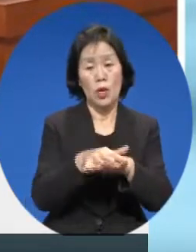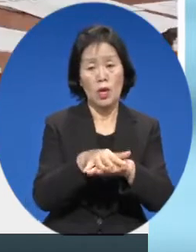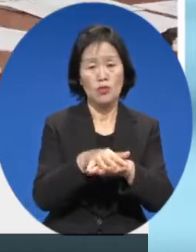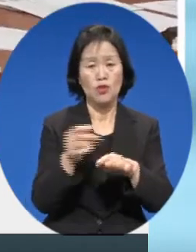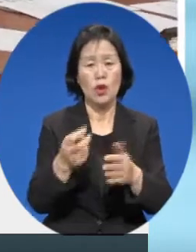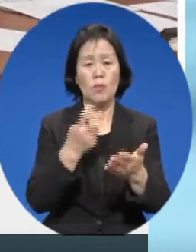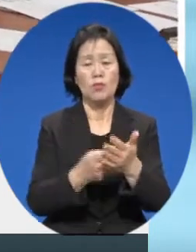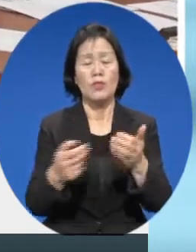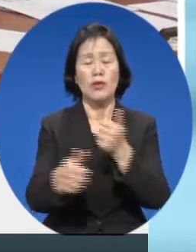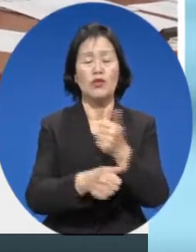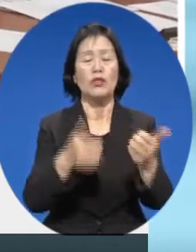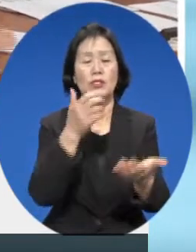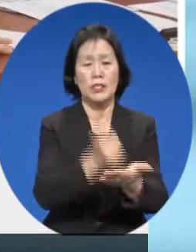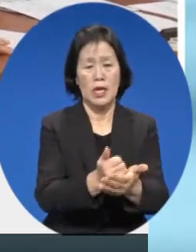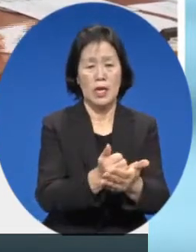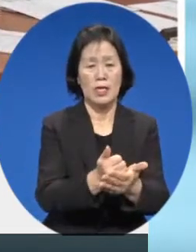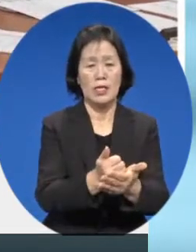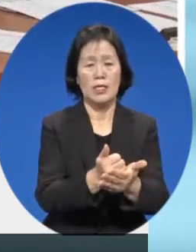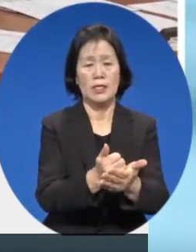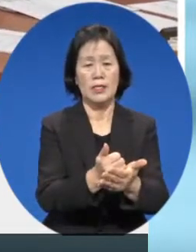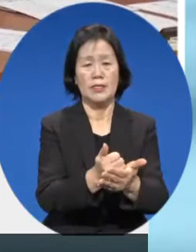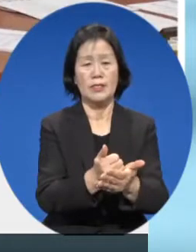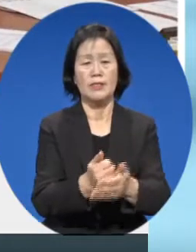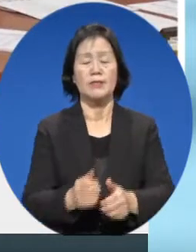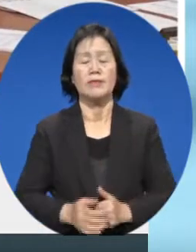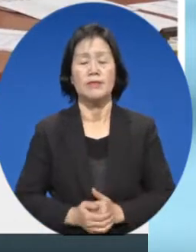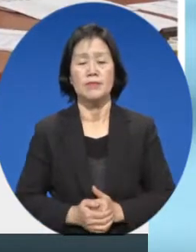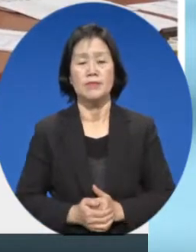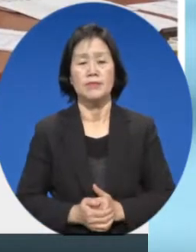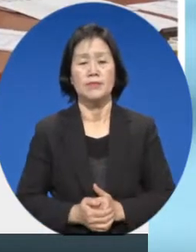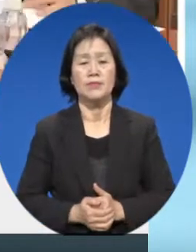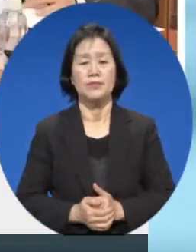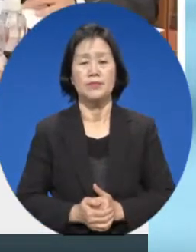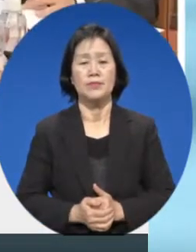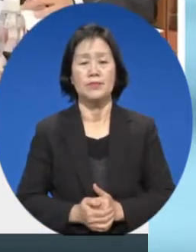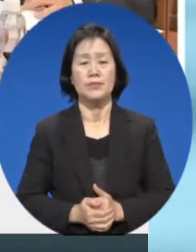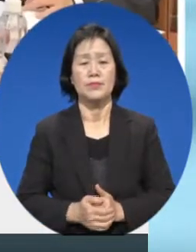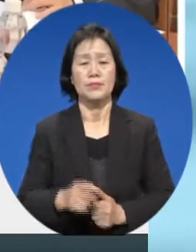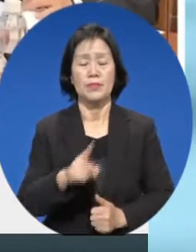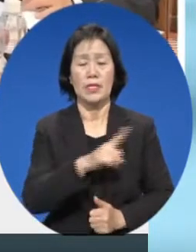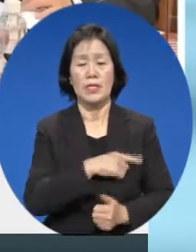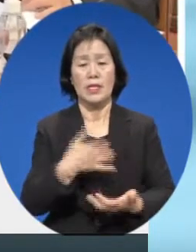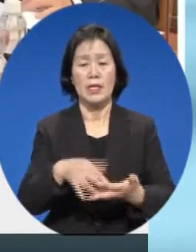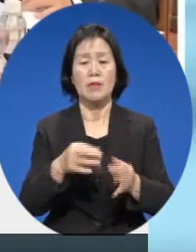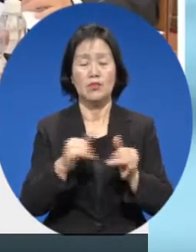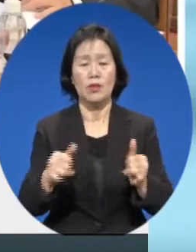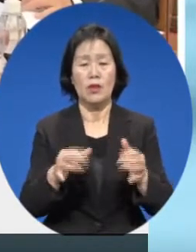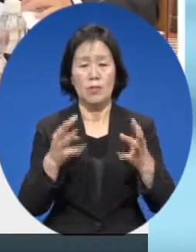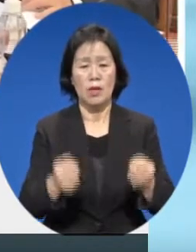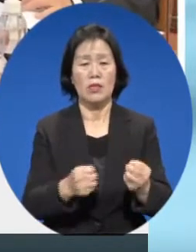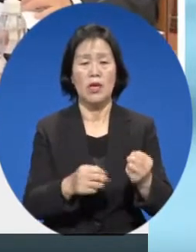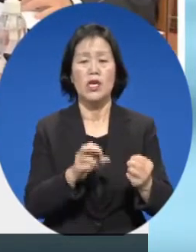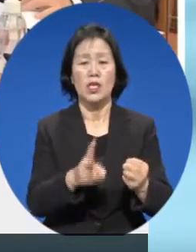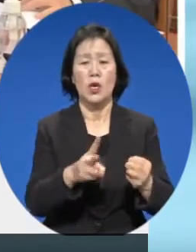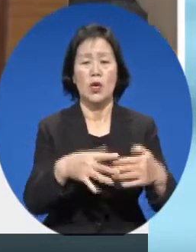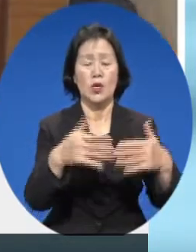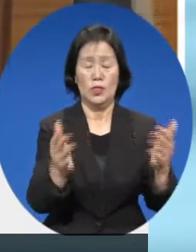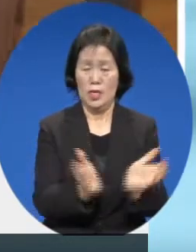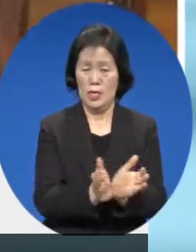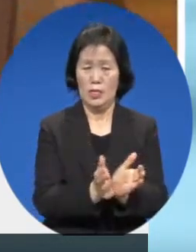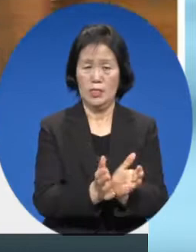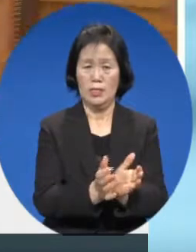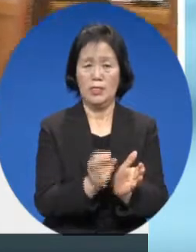법사 위한 저한테 그 상임위원장이 구성하게 되는데 제일 교섭단체 가장 흡수가 많이 현재 여당 입니다 예 그래서 더불어 민주당이